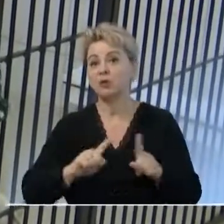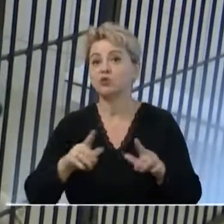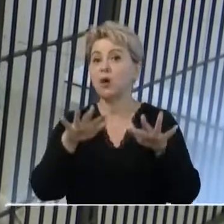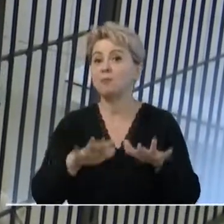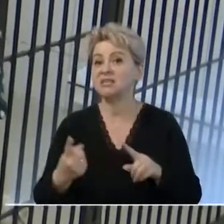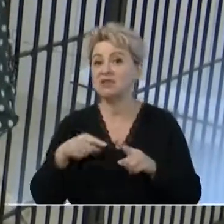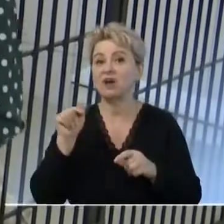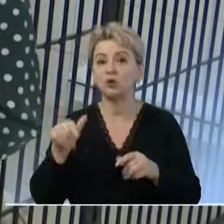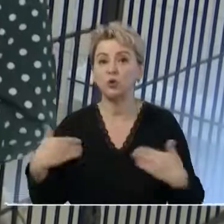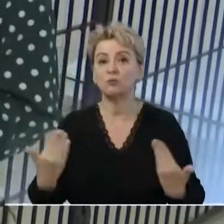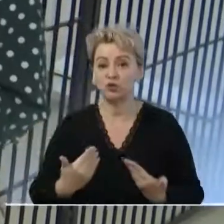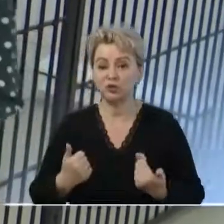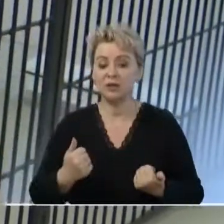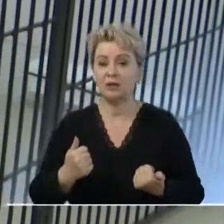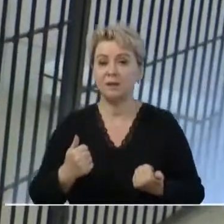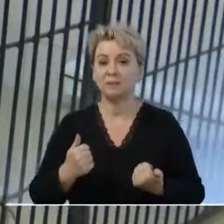котором...